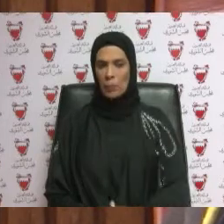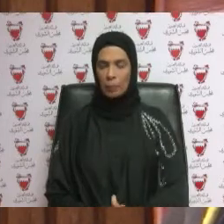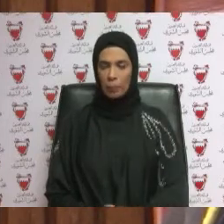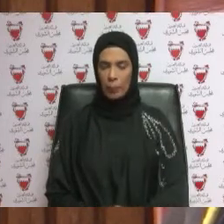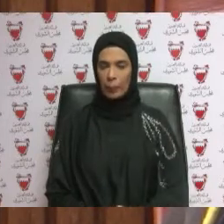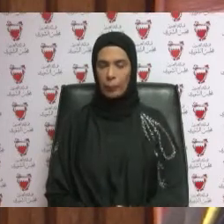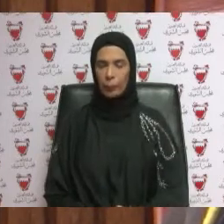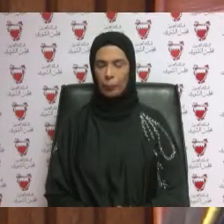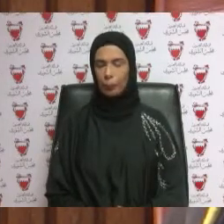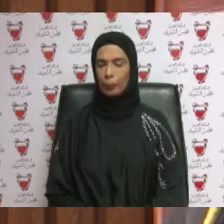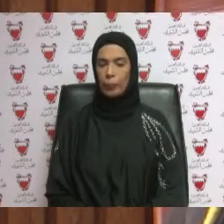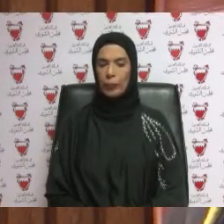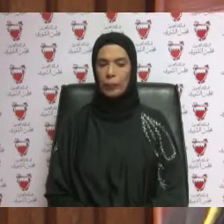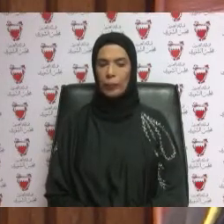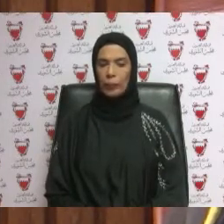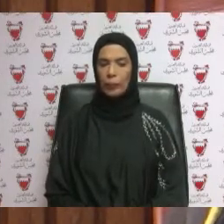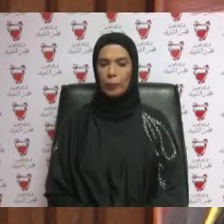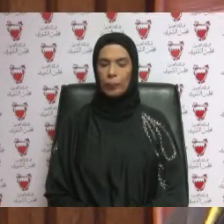الدكتورة فاطمة الكوهجي، تفضلي.